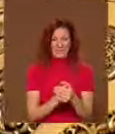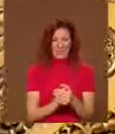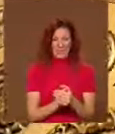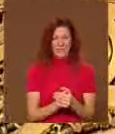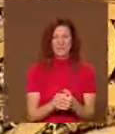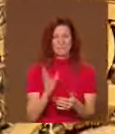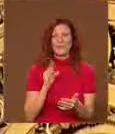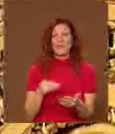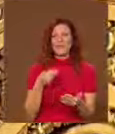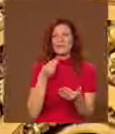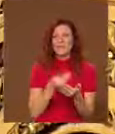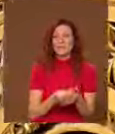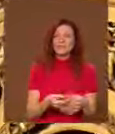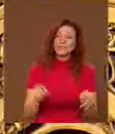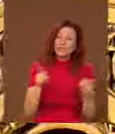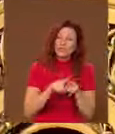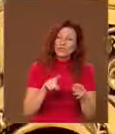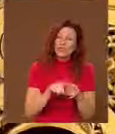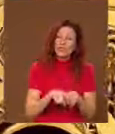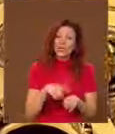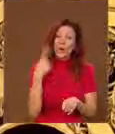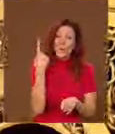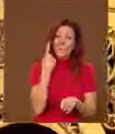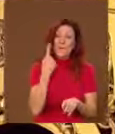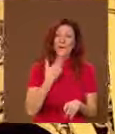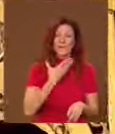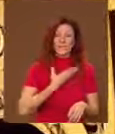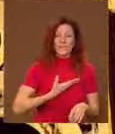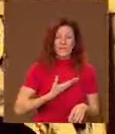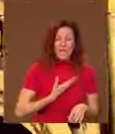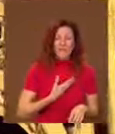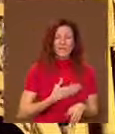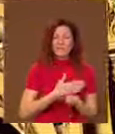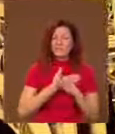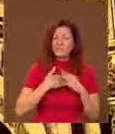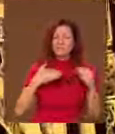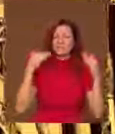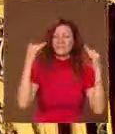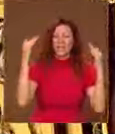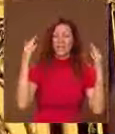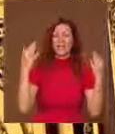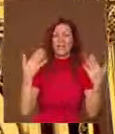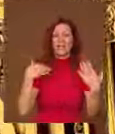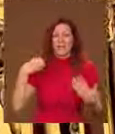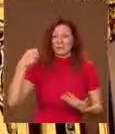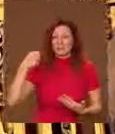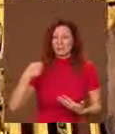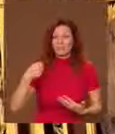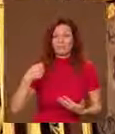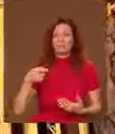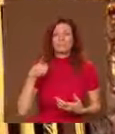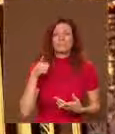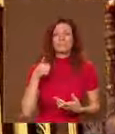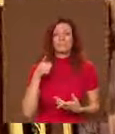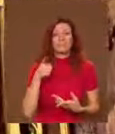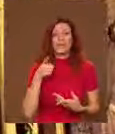и като първосвещеник и велик архиерей, той принася себе си за